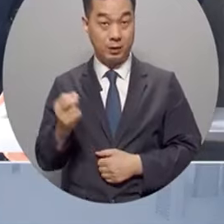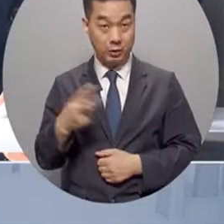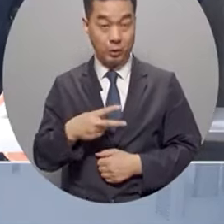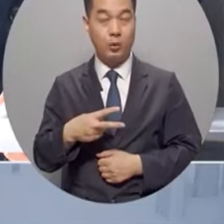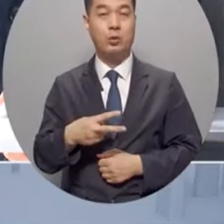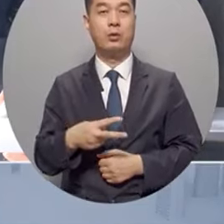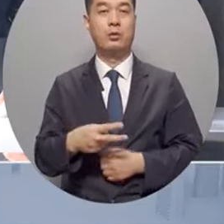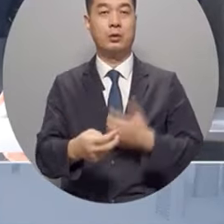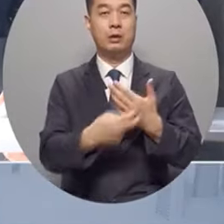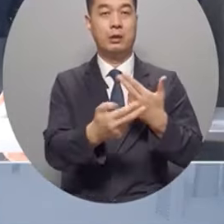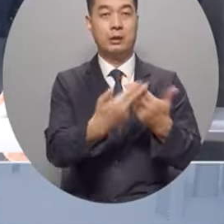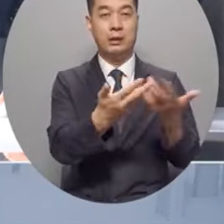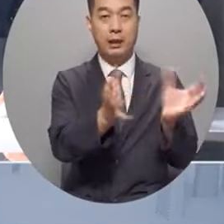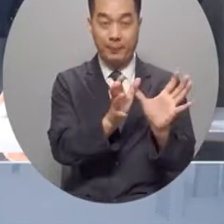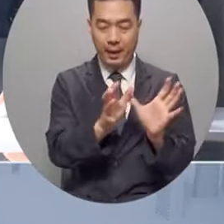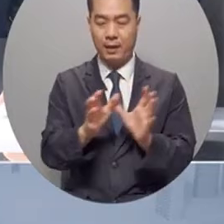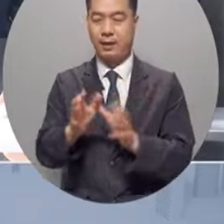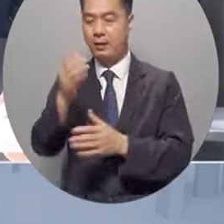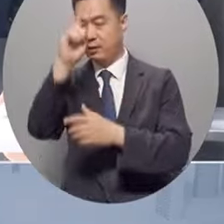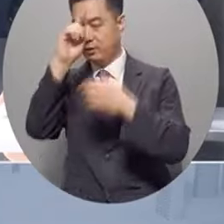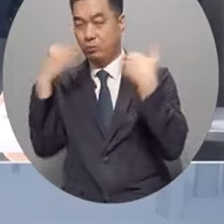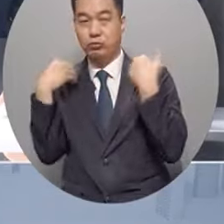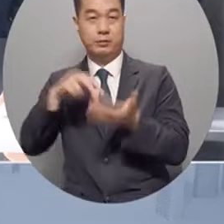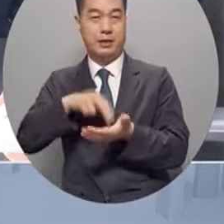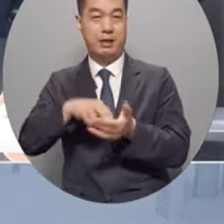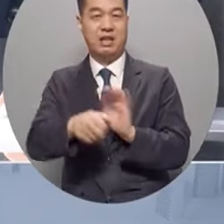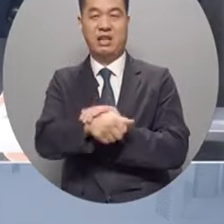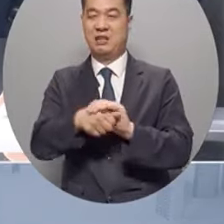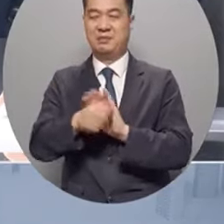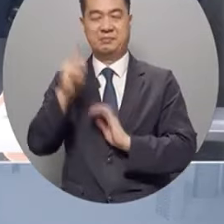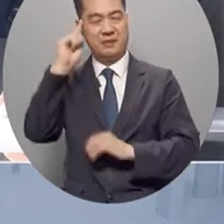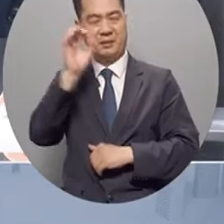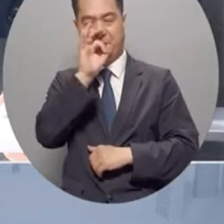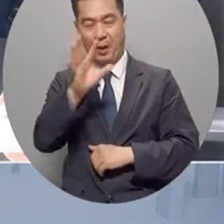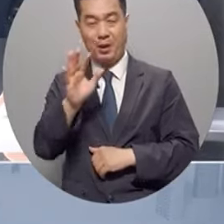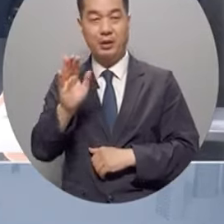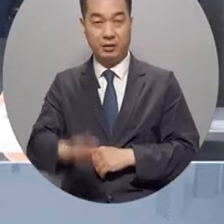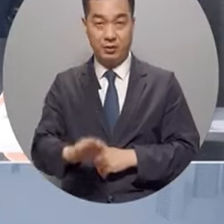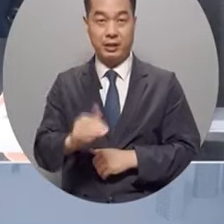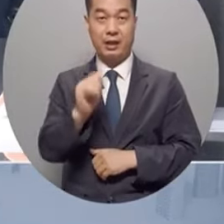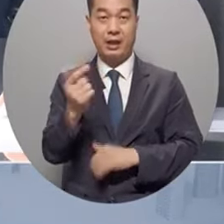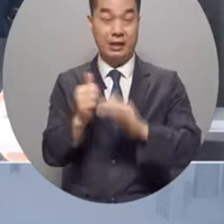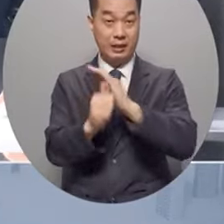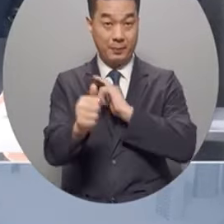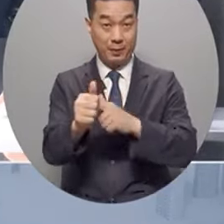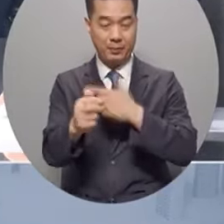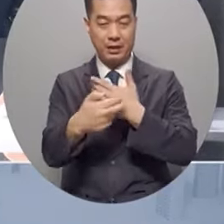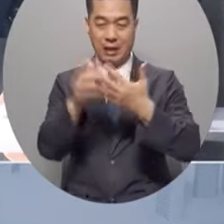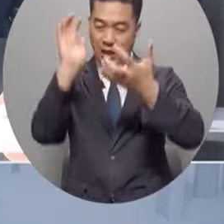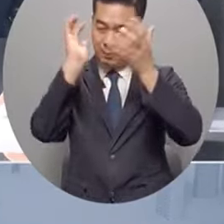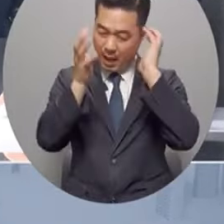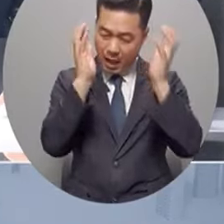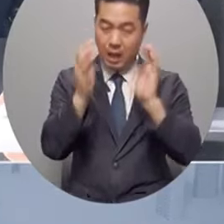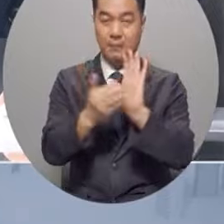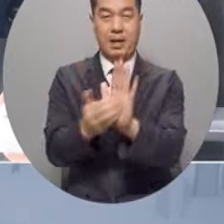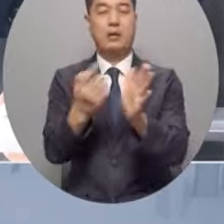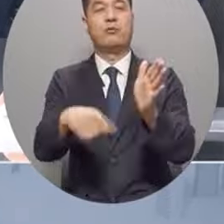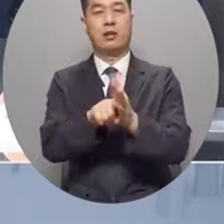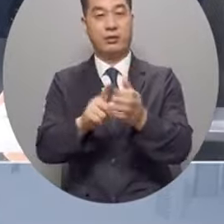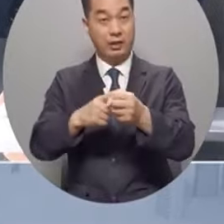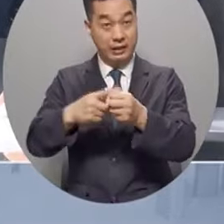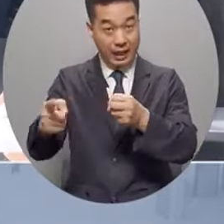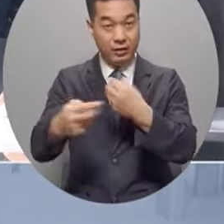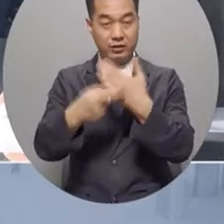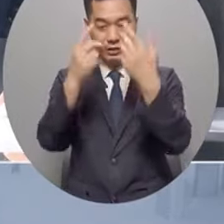두고서도 윤 대통령은 한발도 물러설 듯이 없어 보이는데 한 대표는 의료 대란을 막기 위해서 내년 의대 정원을 포함해서